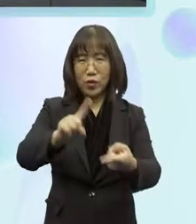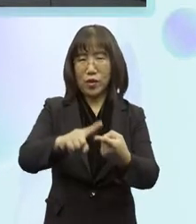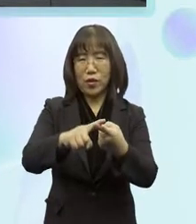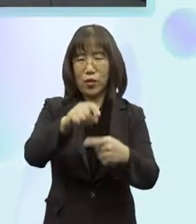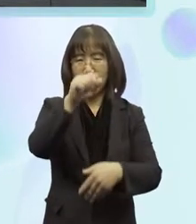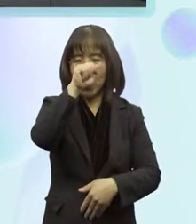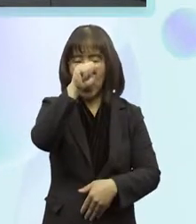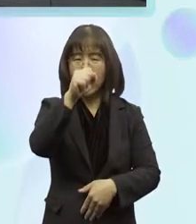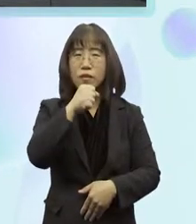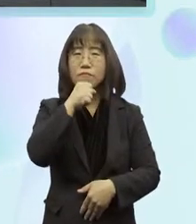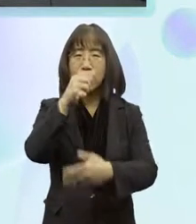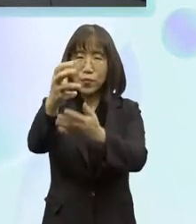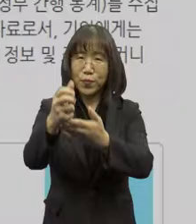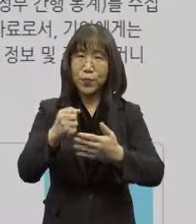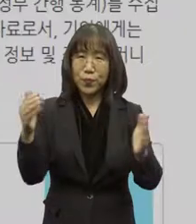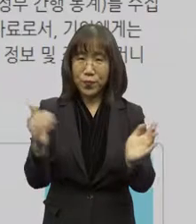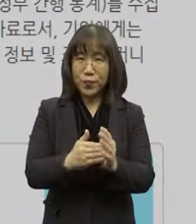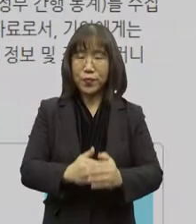평가를 받았습니다.